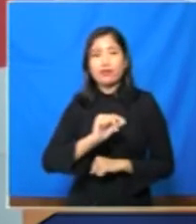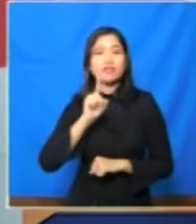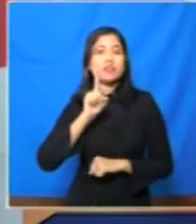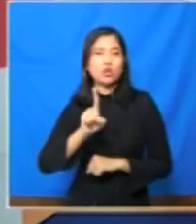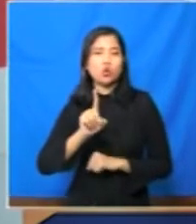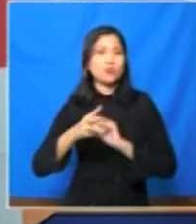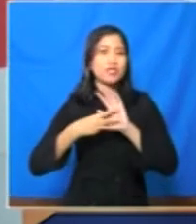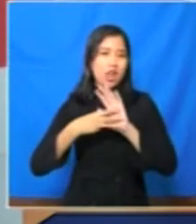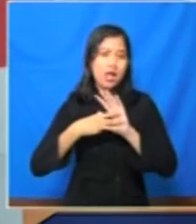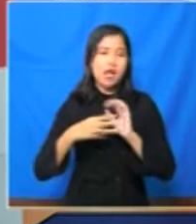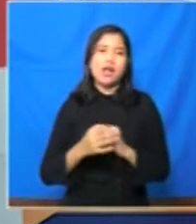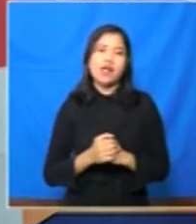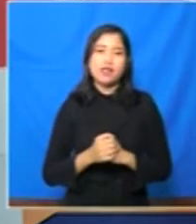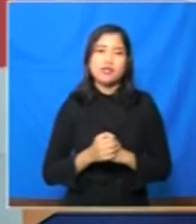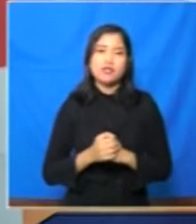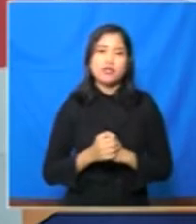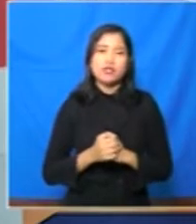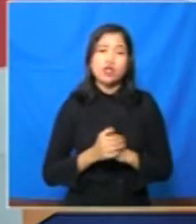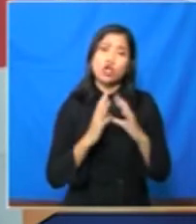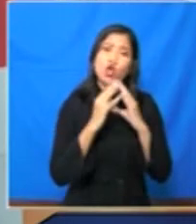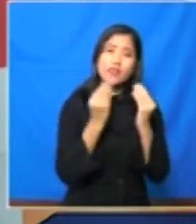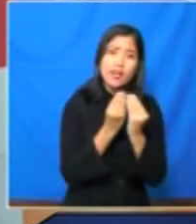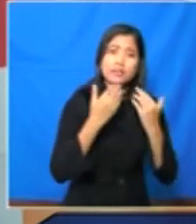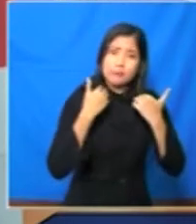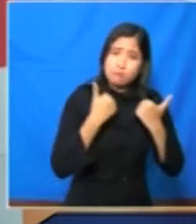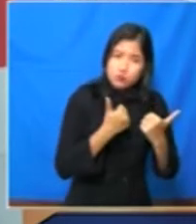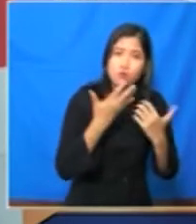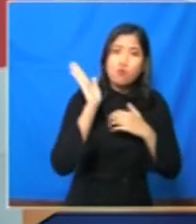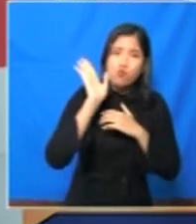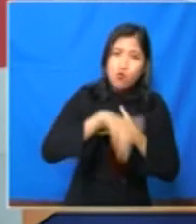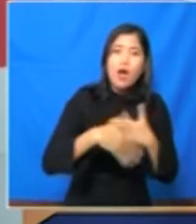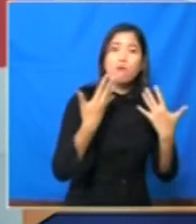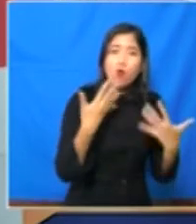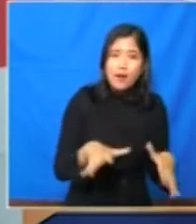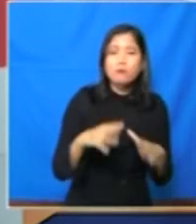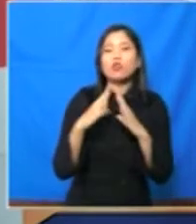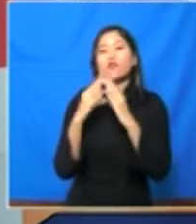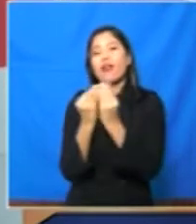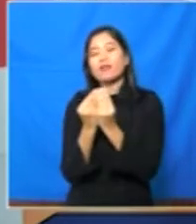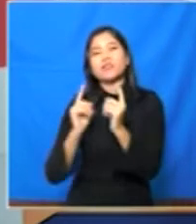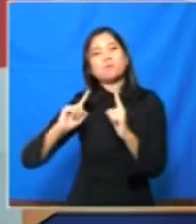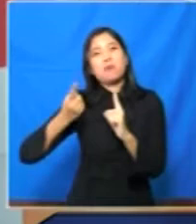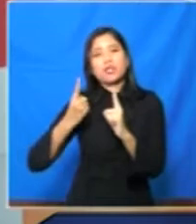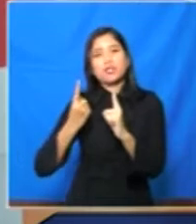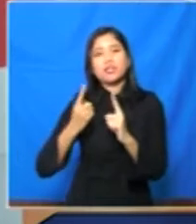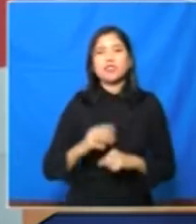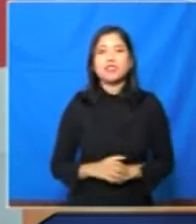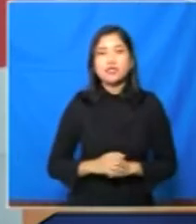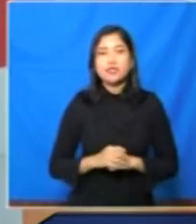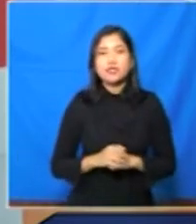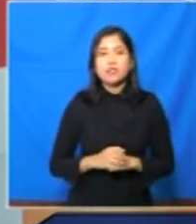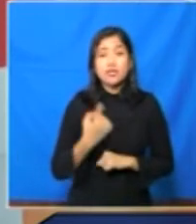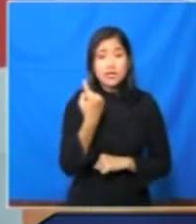sehingga total yang sudah sembuh dan bisa dipulangkan adalah 11 kasus namun juga akamilaku